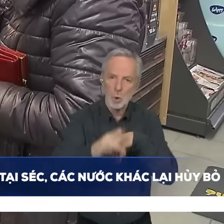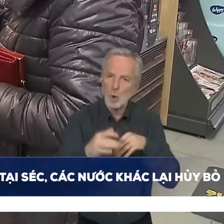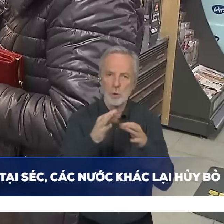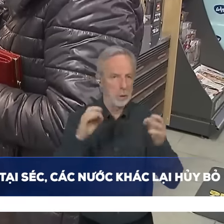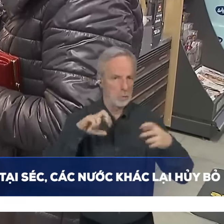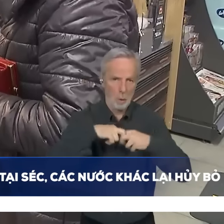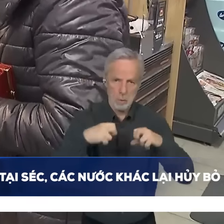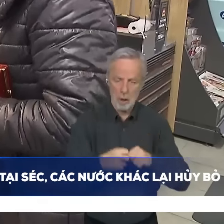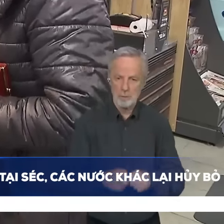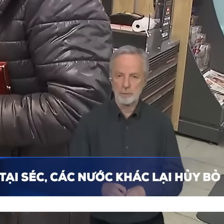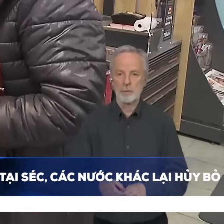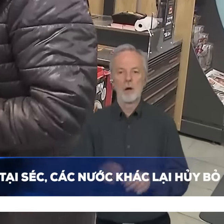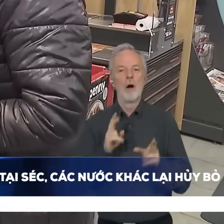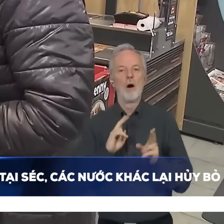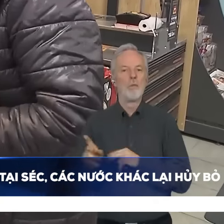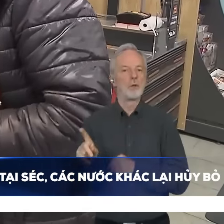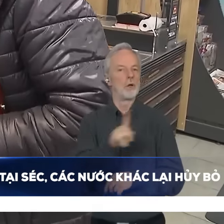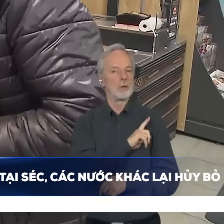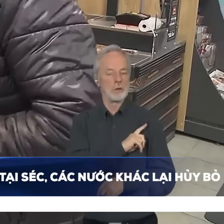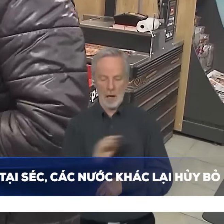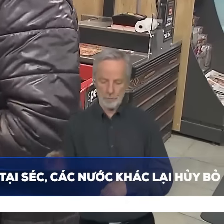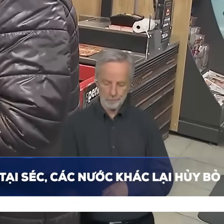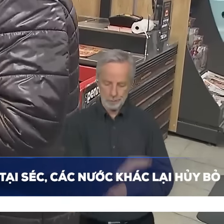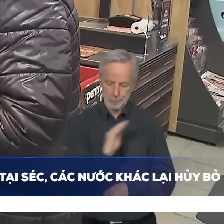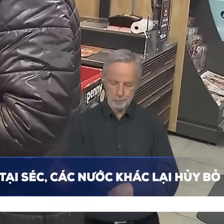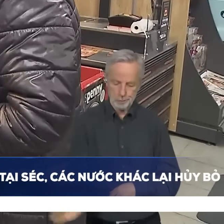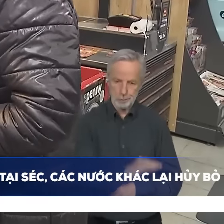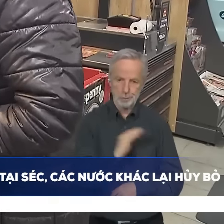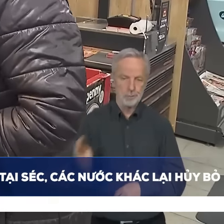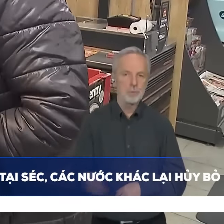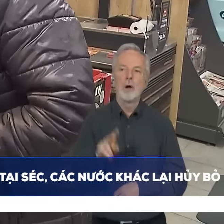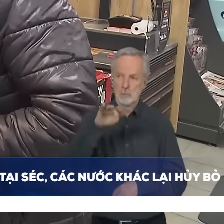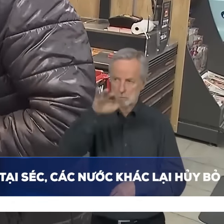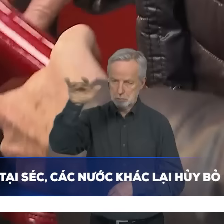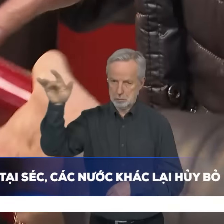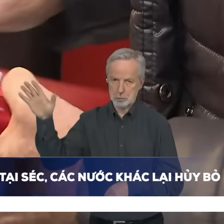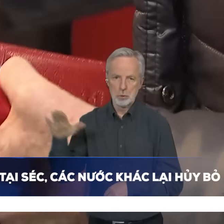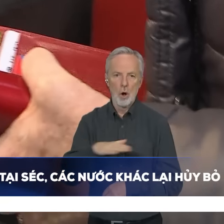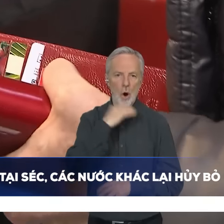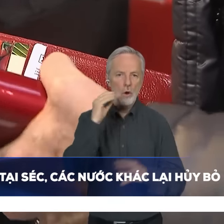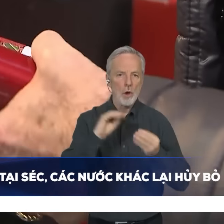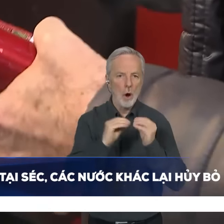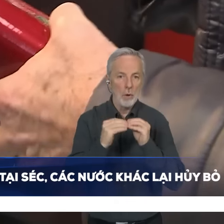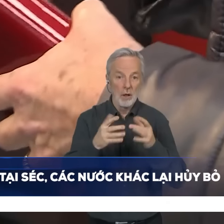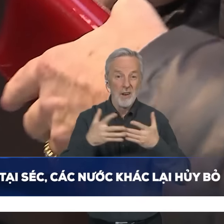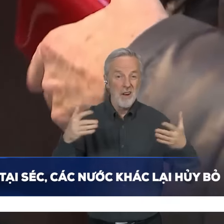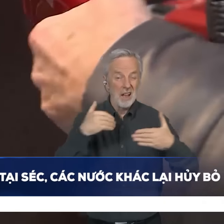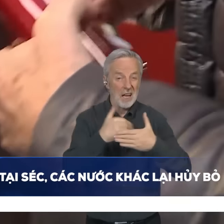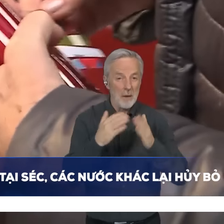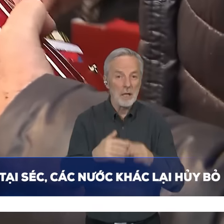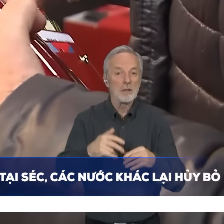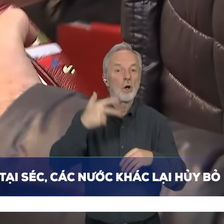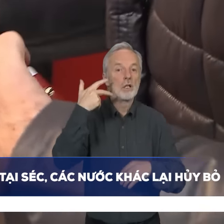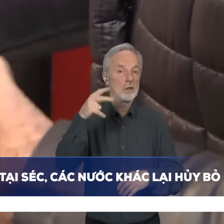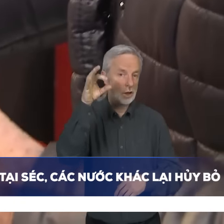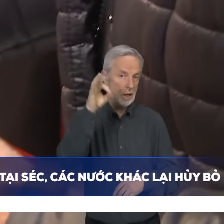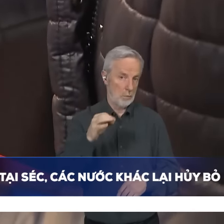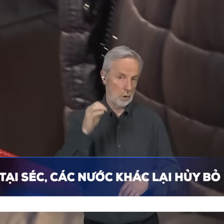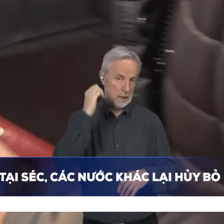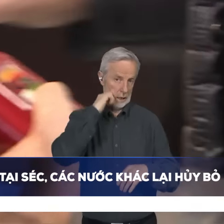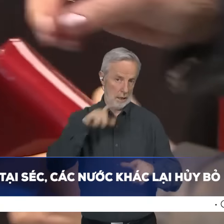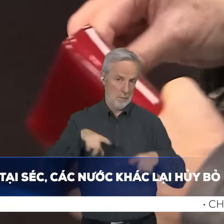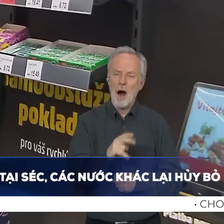người cao tuổi cũng không gặp vấn đề gì. Chẳng hạn như chuỗi siêu thị Penny Market chỉ mới bắt đầu lắp máy tự thanh toán vào năm 2022, nhưng hiện tại họ